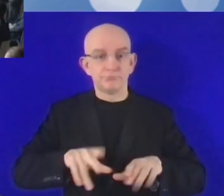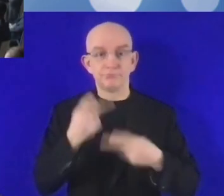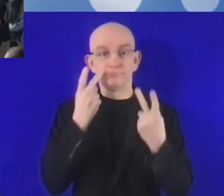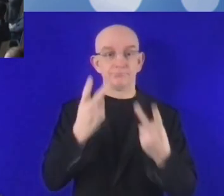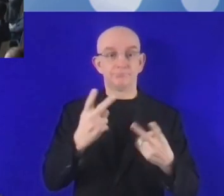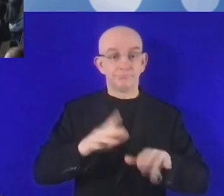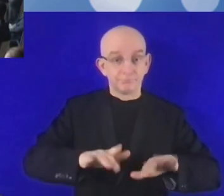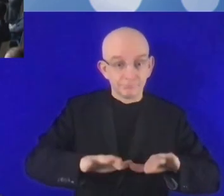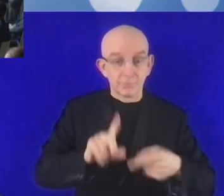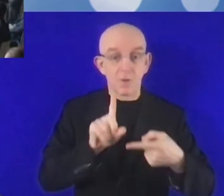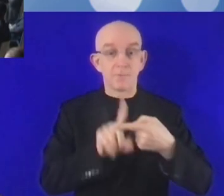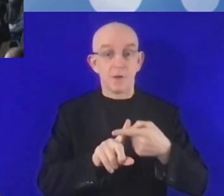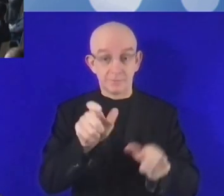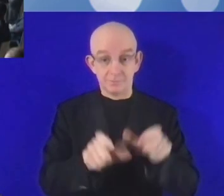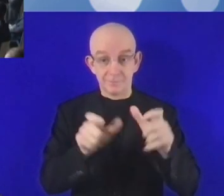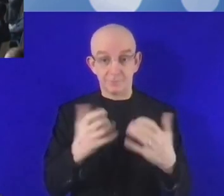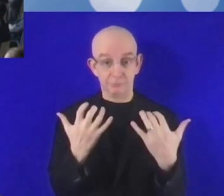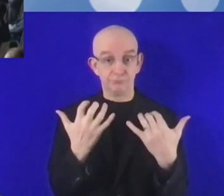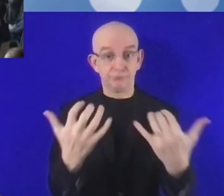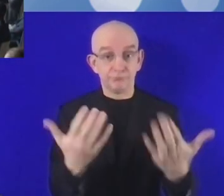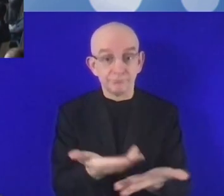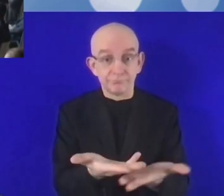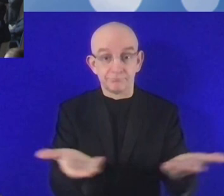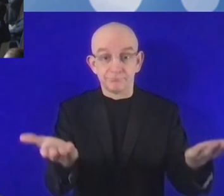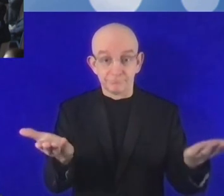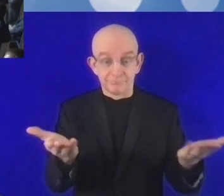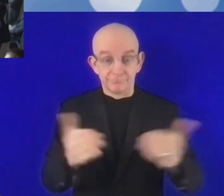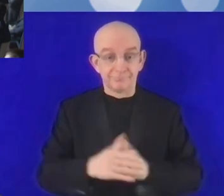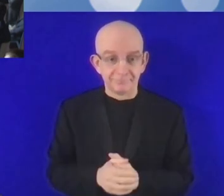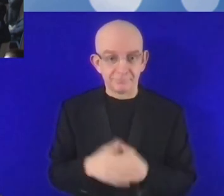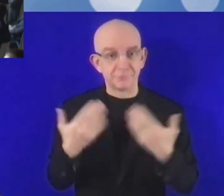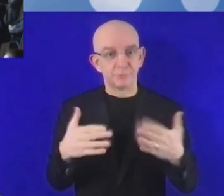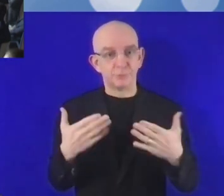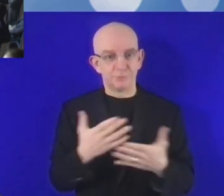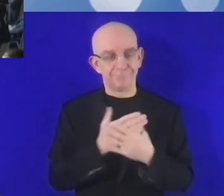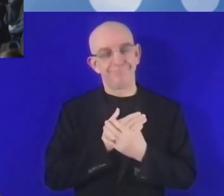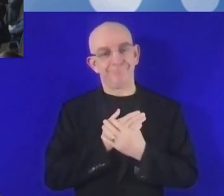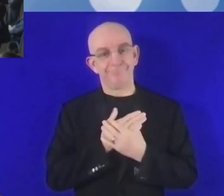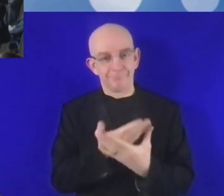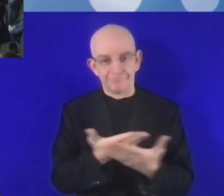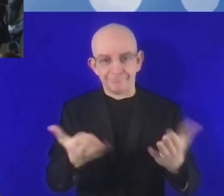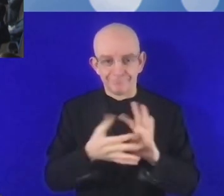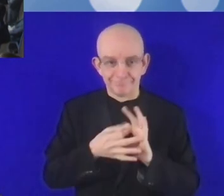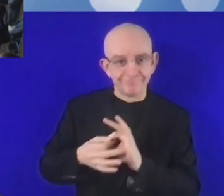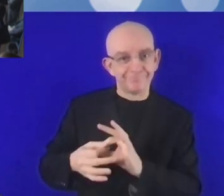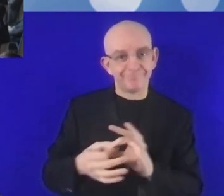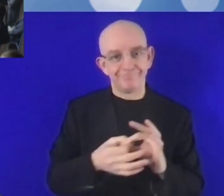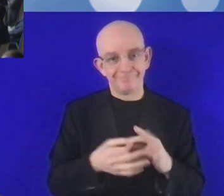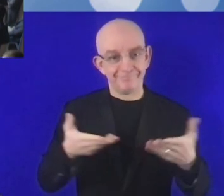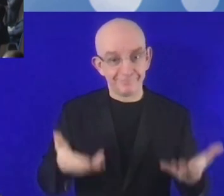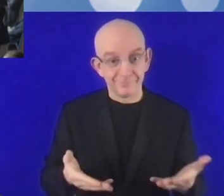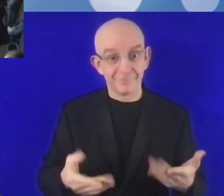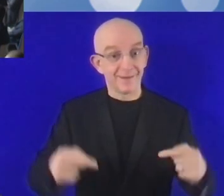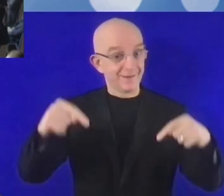以有非常多青年参与。女士们、先生们，我觉得非常值